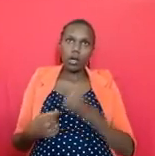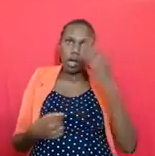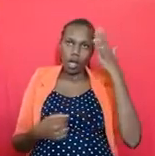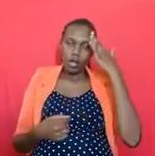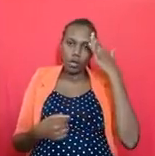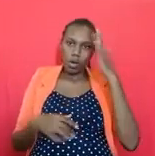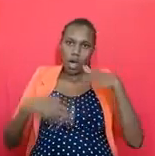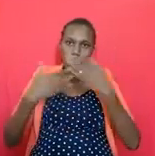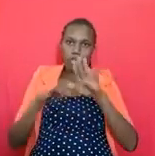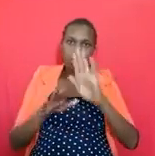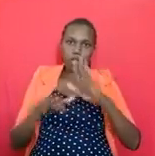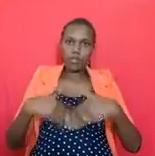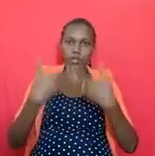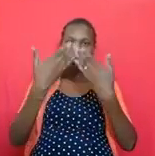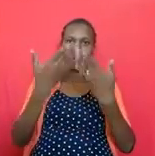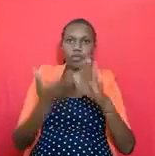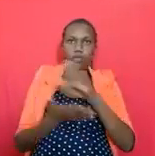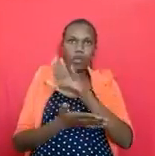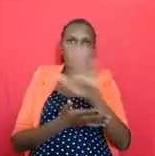niwehea ni wanyu na wedo wanyu.